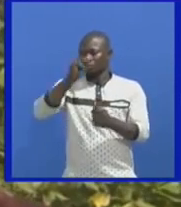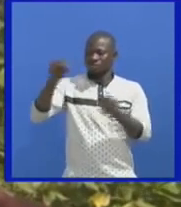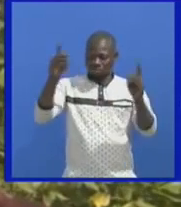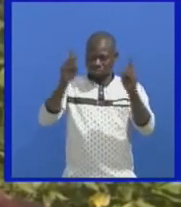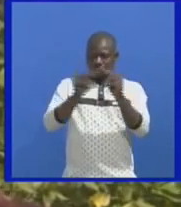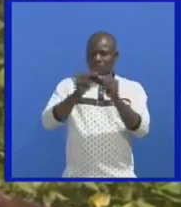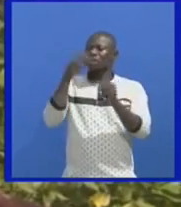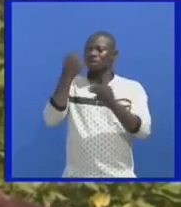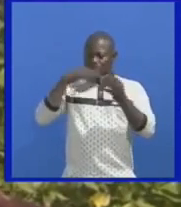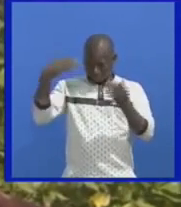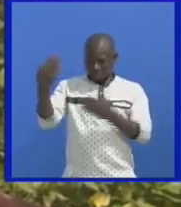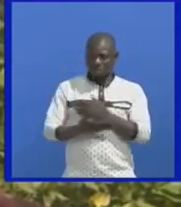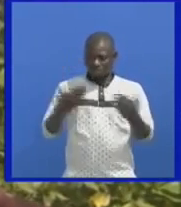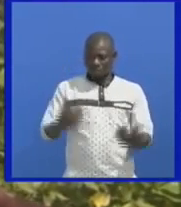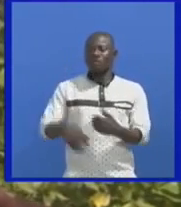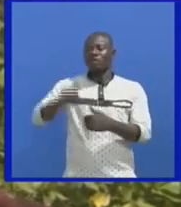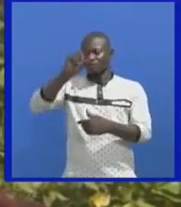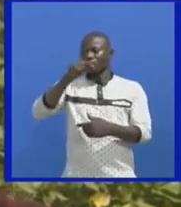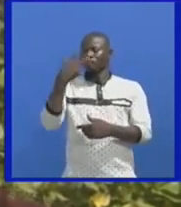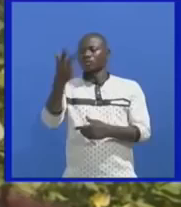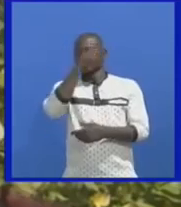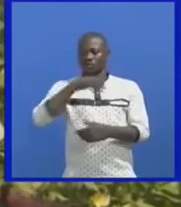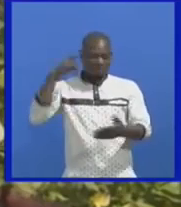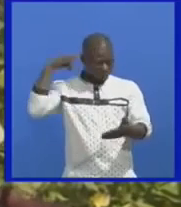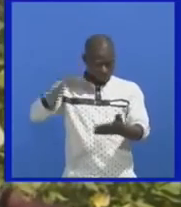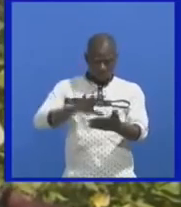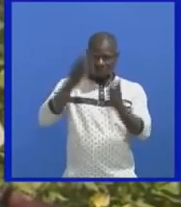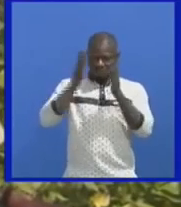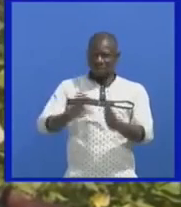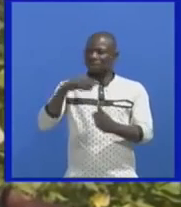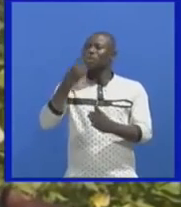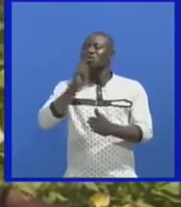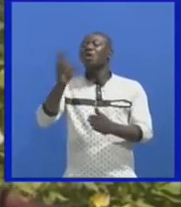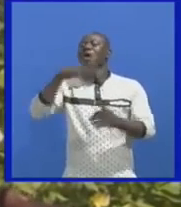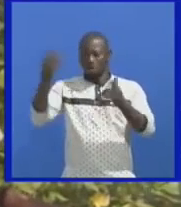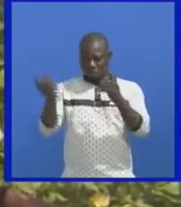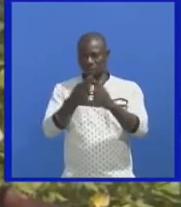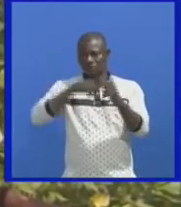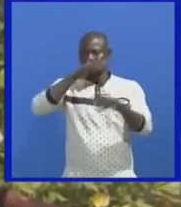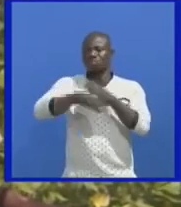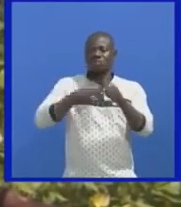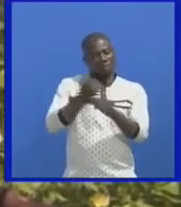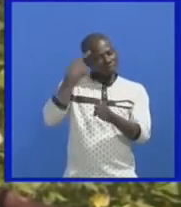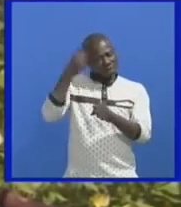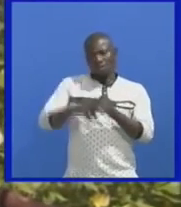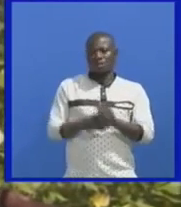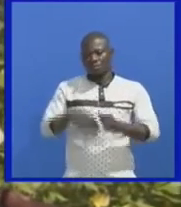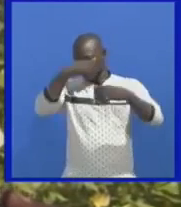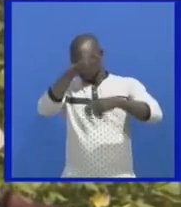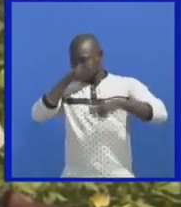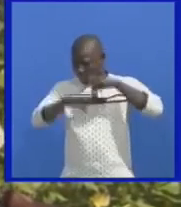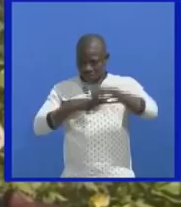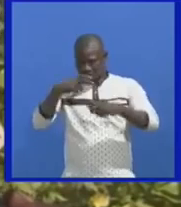actuellement 23 étudiants donc de la sous-région qui sont en deuxième année pour pouvoir évaluer donc ce qui a été fait, mais